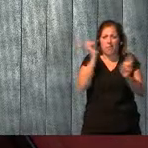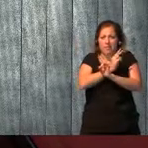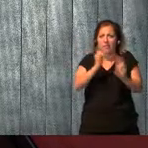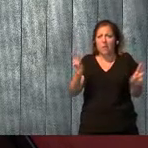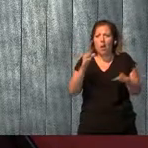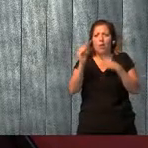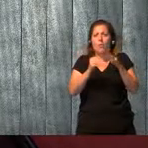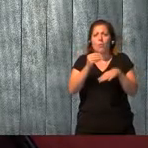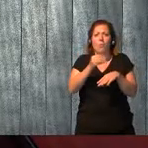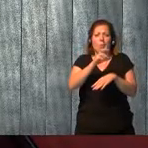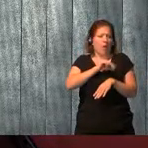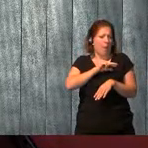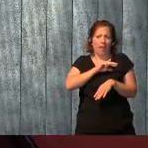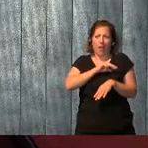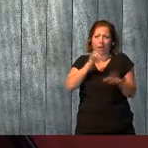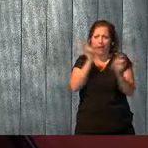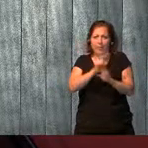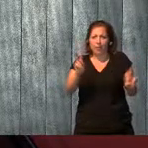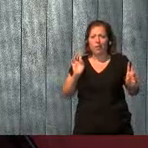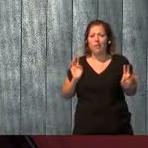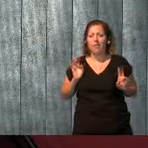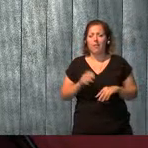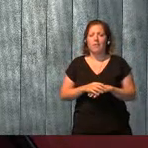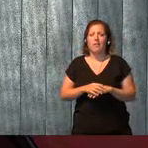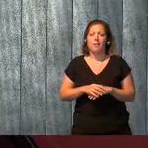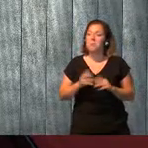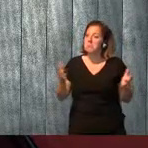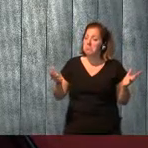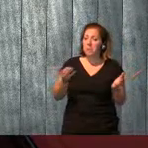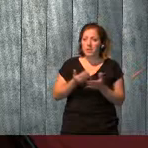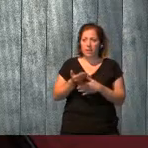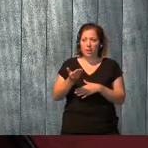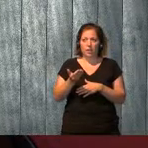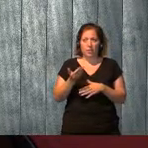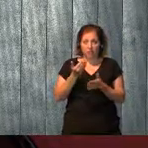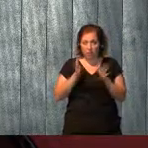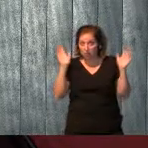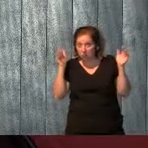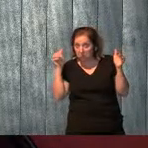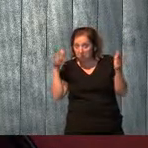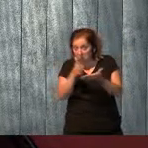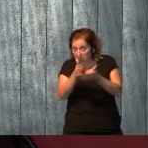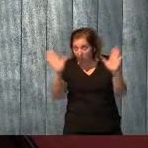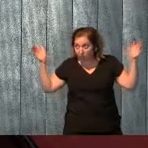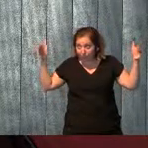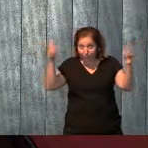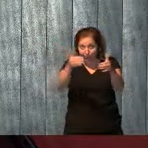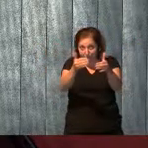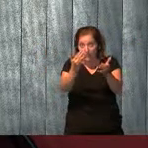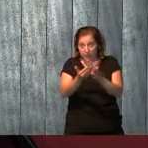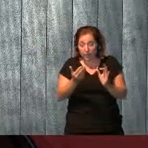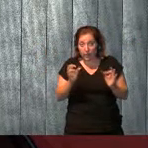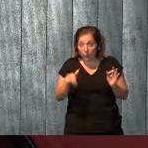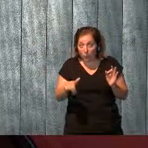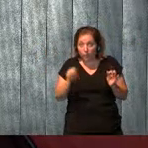à la Médina de Rabat. Alors, est-ce que c'est vers ça qu'on va, comme résultat